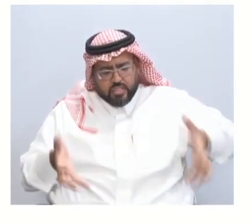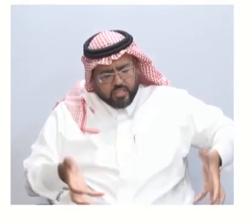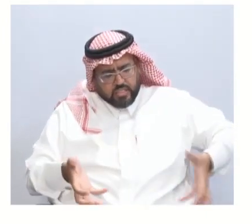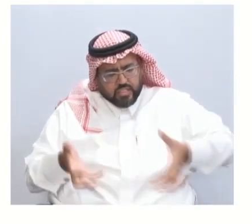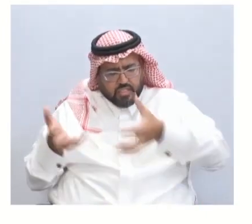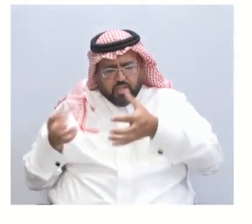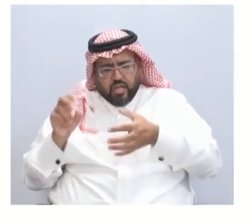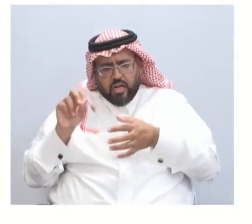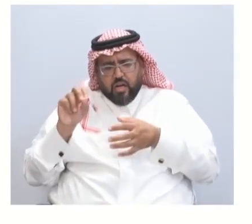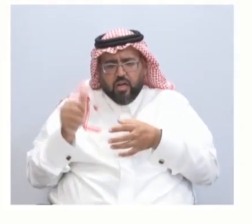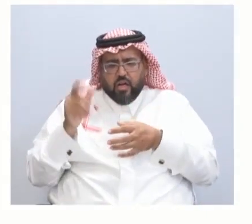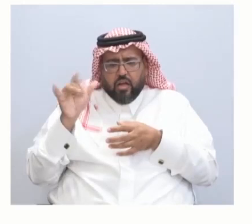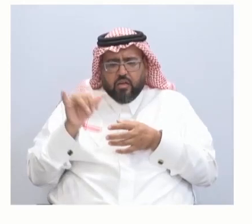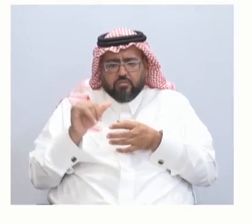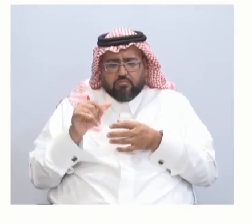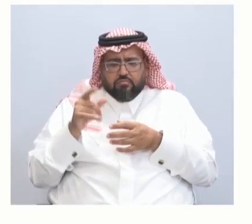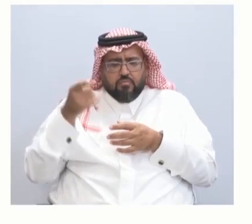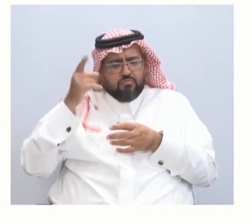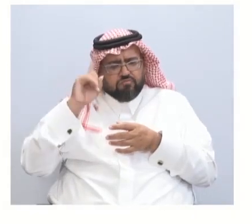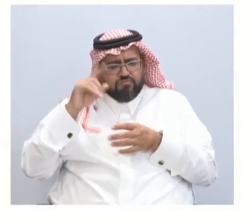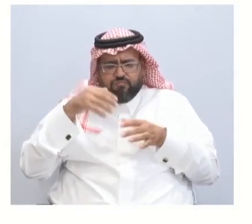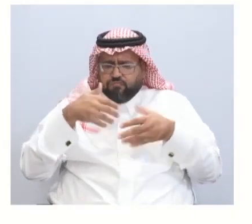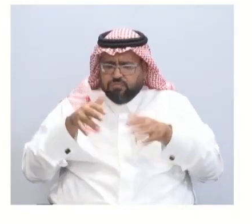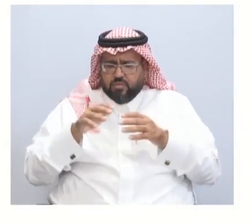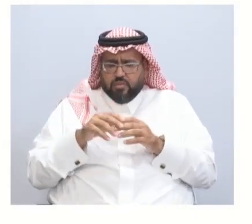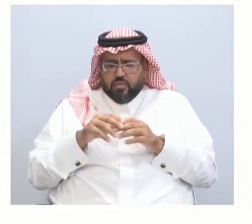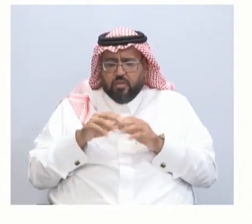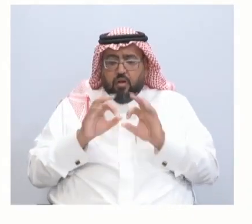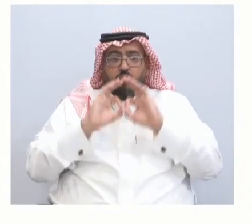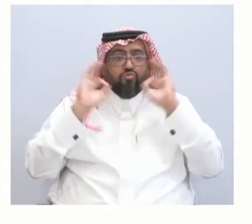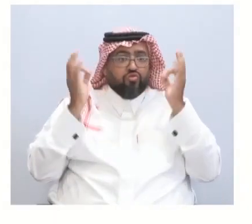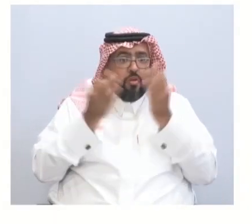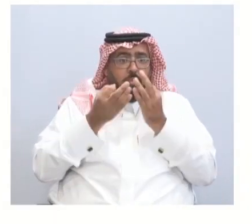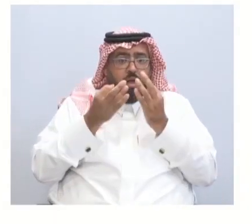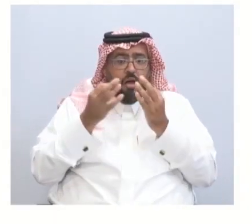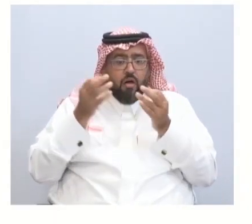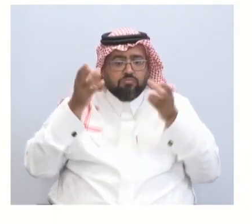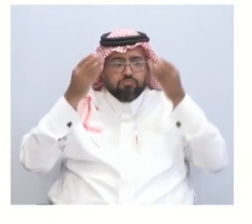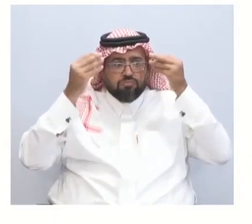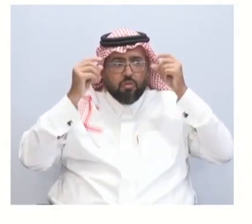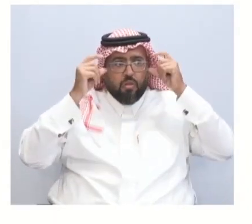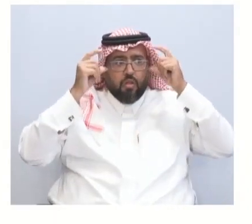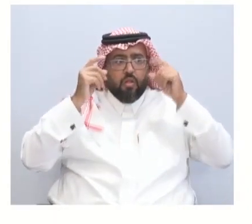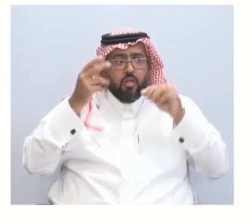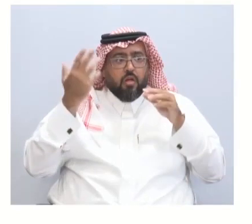القاري لم تقبل في المجتمع العلمي